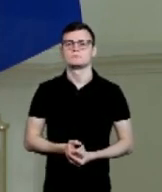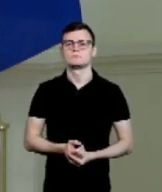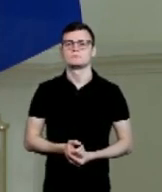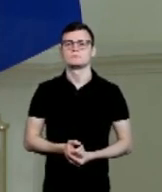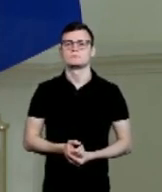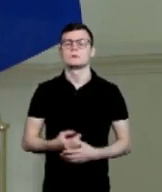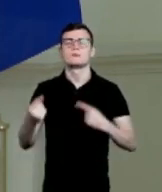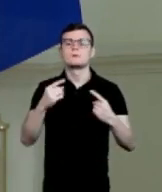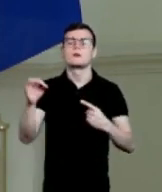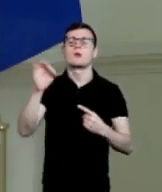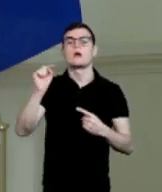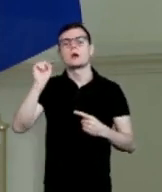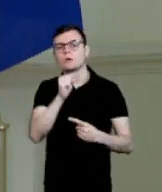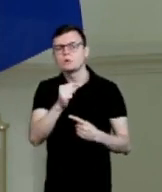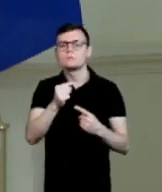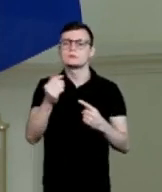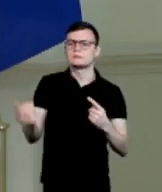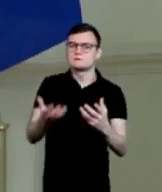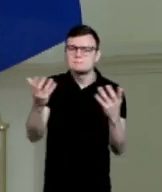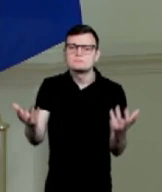sparumo didinimo planą